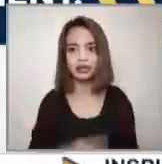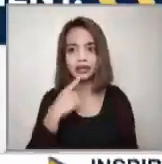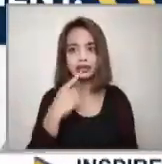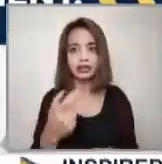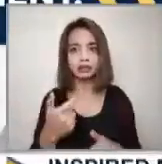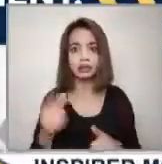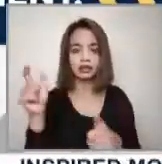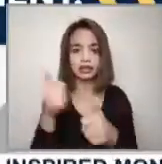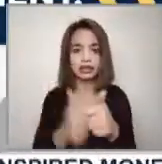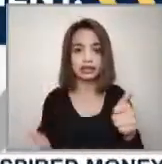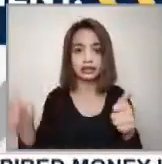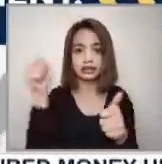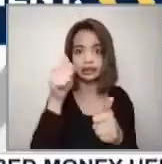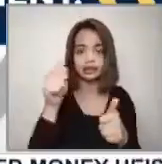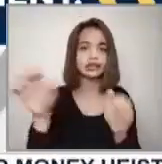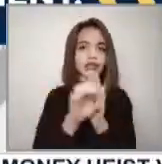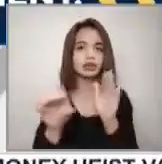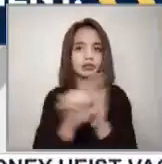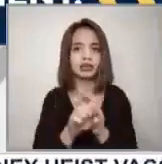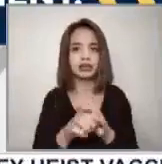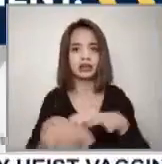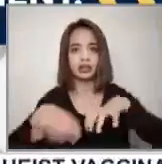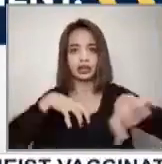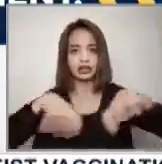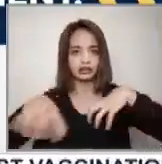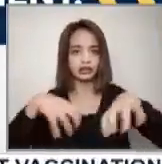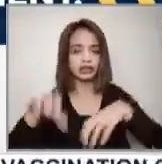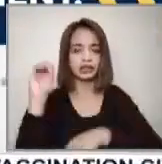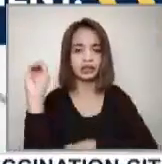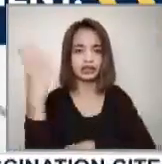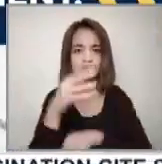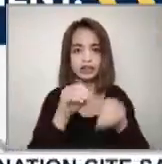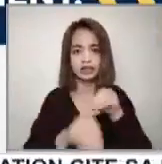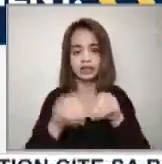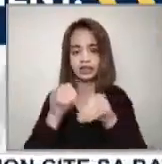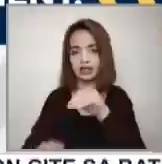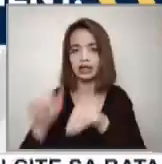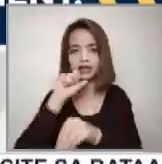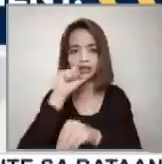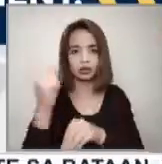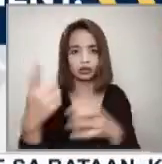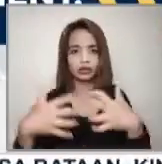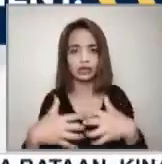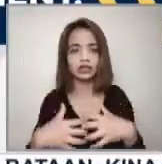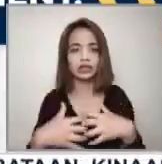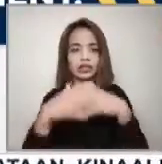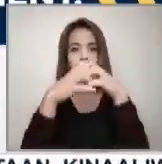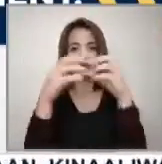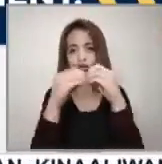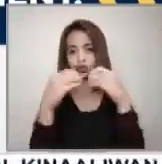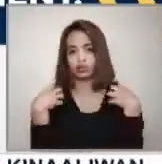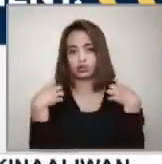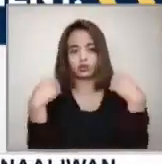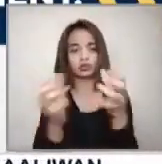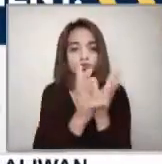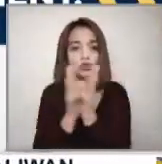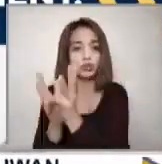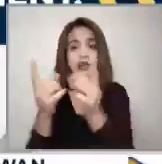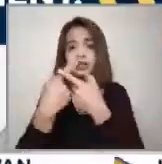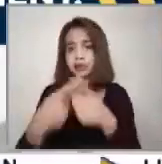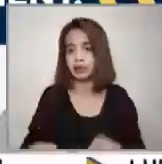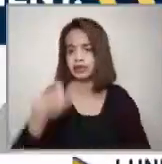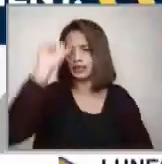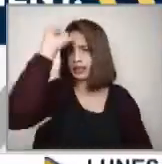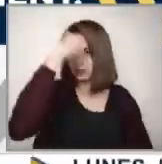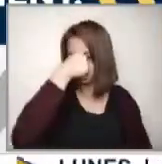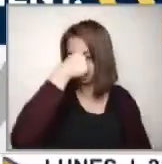o aktibidad tulad ng tree planting ay hindi lamang nagpapalakas sa komunidad kundi nagpapaalala rin sa malagang papel